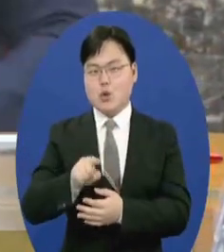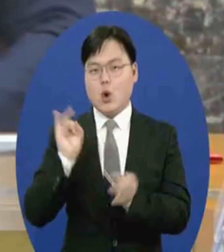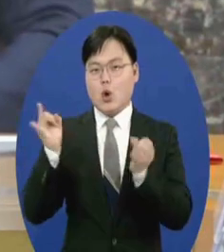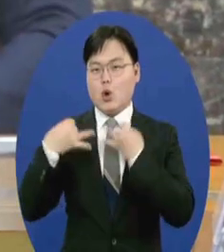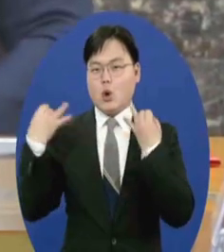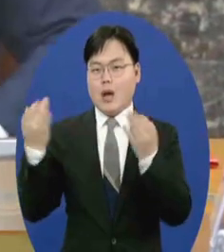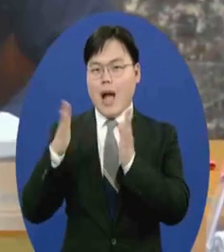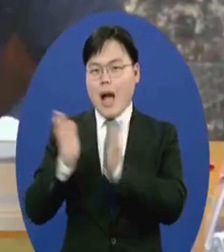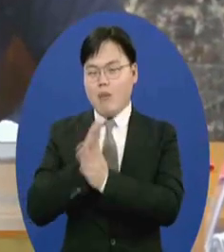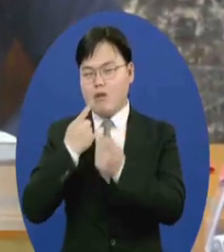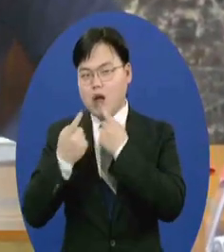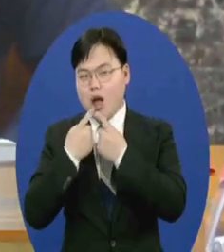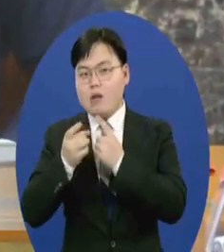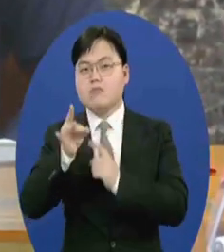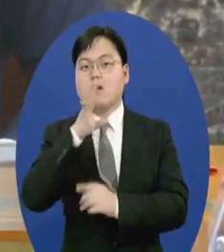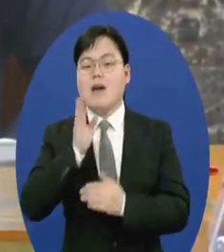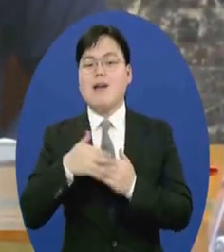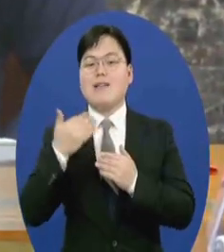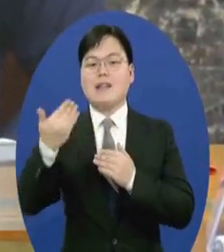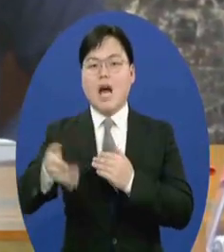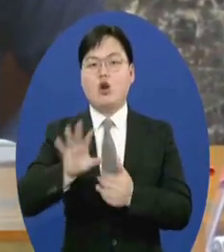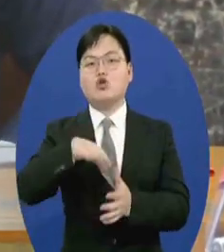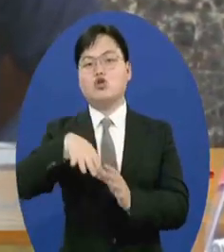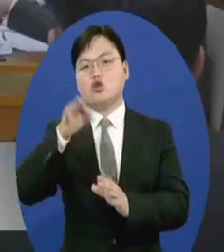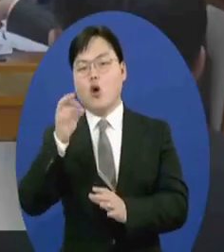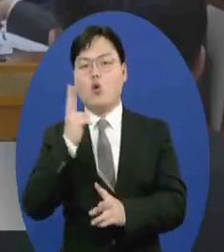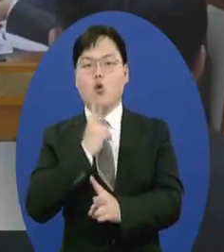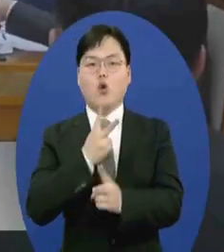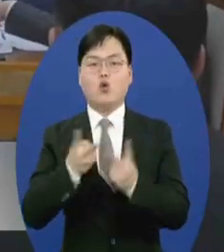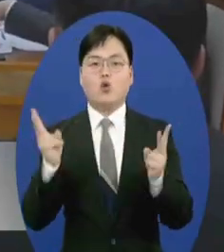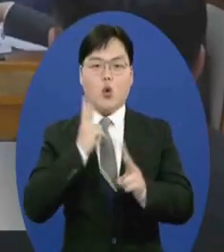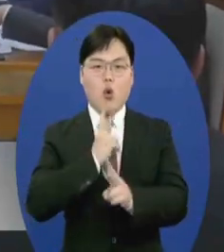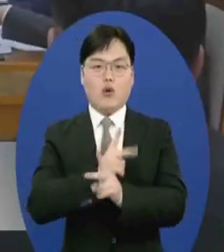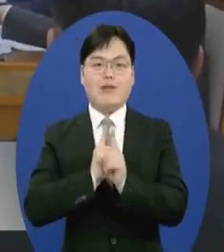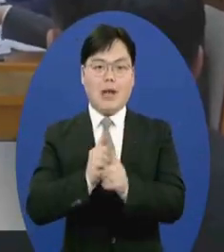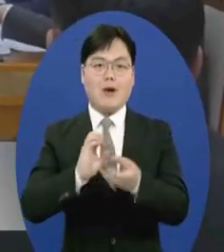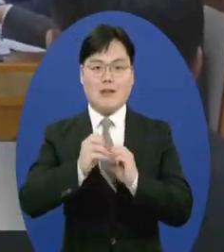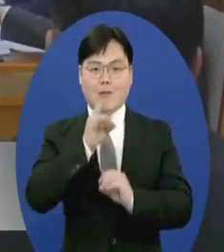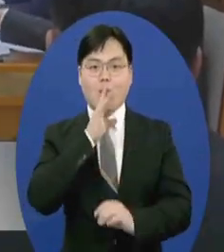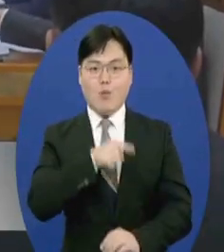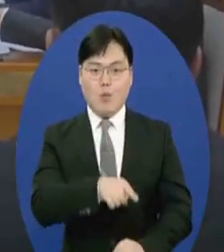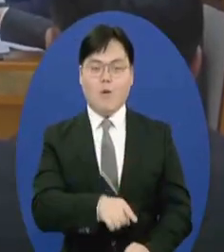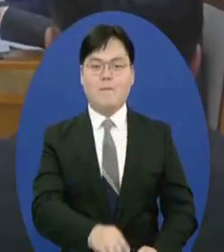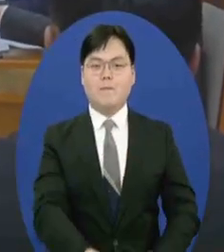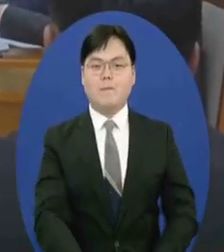улсын хурлаа зөвшөлдсөн, дараа нь томилгоо хийх үндсэн хуулийн зохицуулалт байгаа юм.